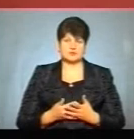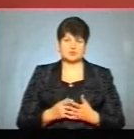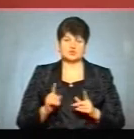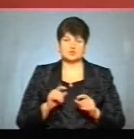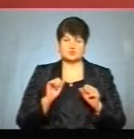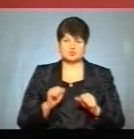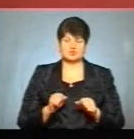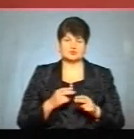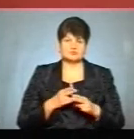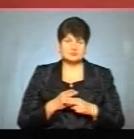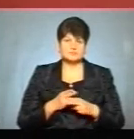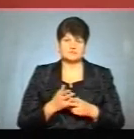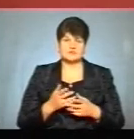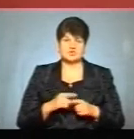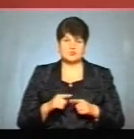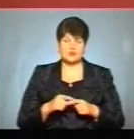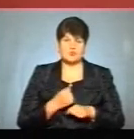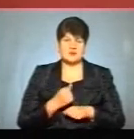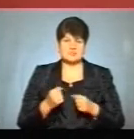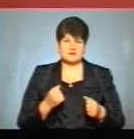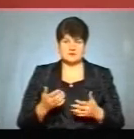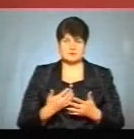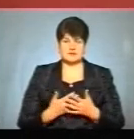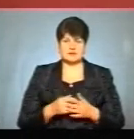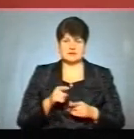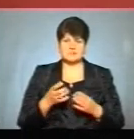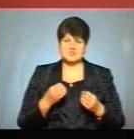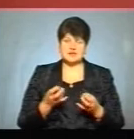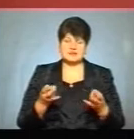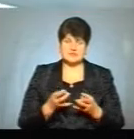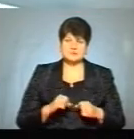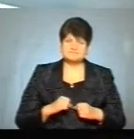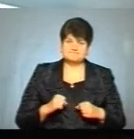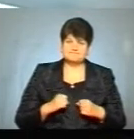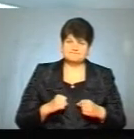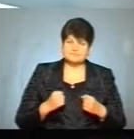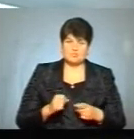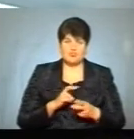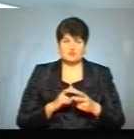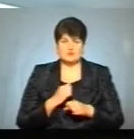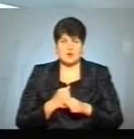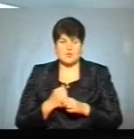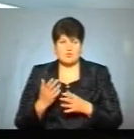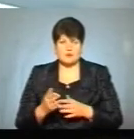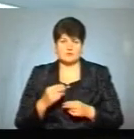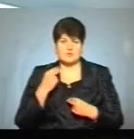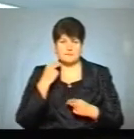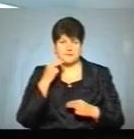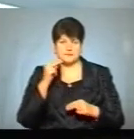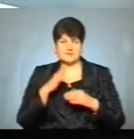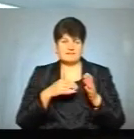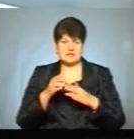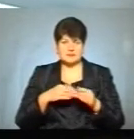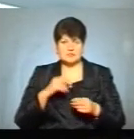можуть зашкоджувати, ну, швидкому працевлаштуванню. Тобто там треба десь ще докладати якихось зусиль в пошуках роботи, можливо, підвищення кваліфікації,